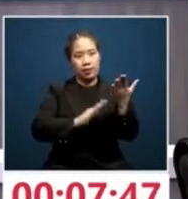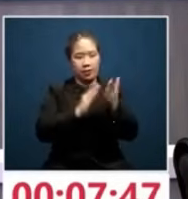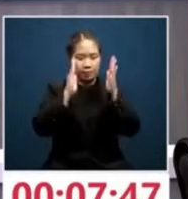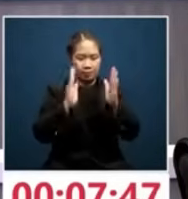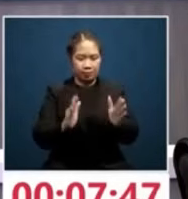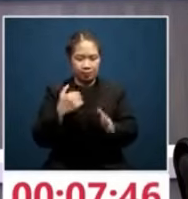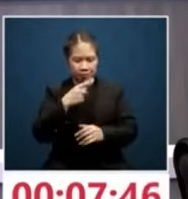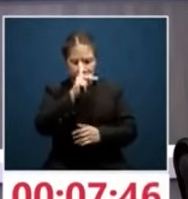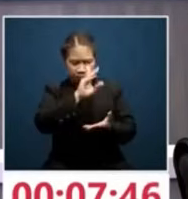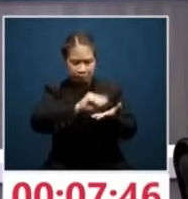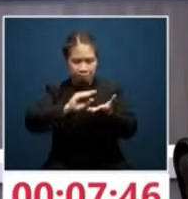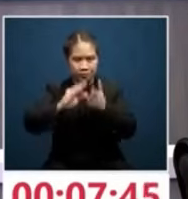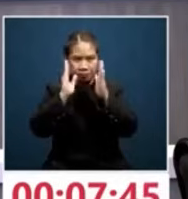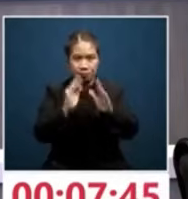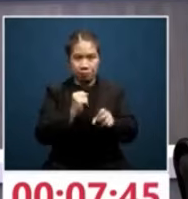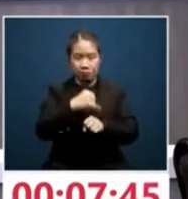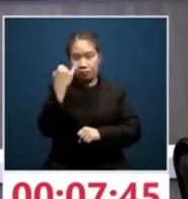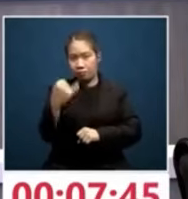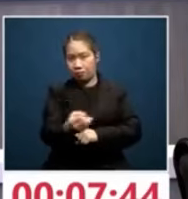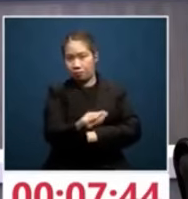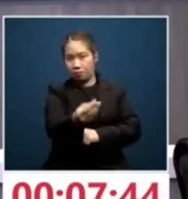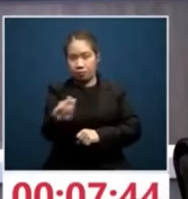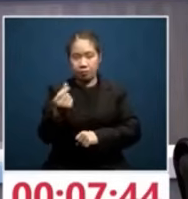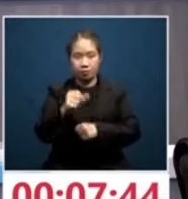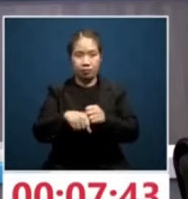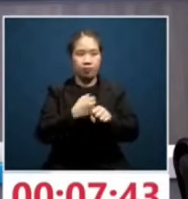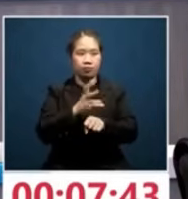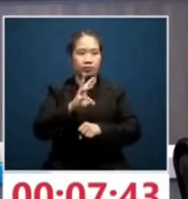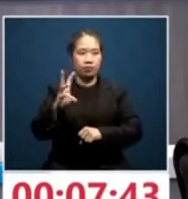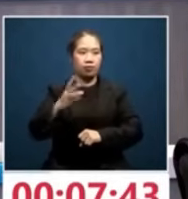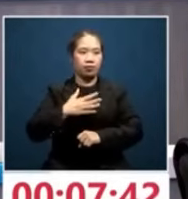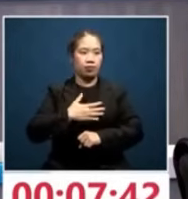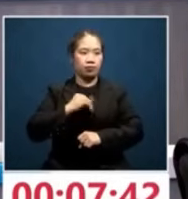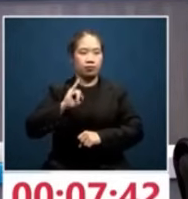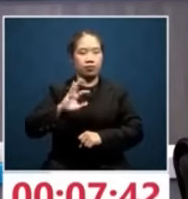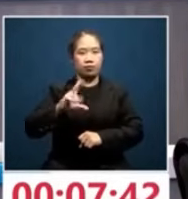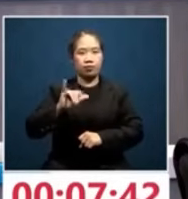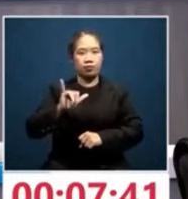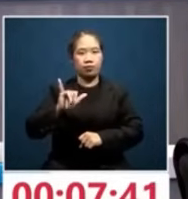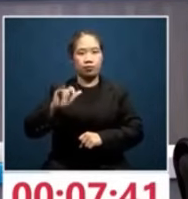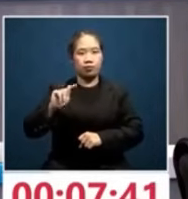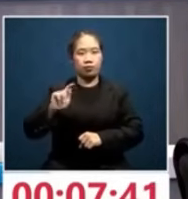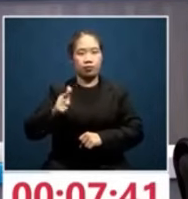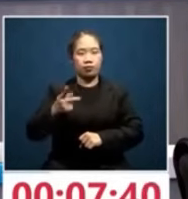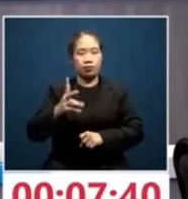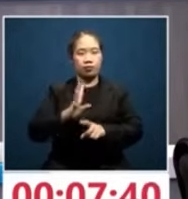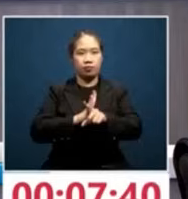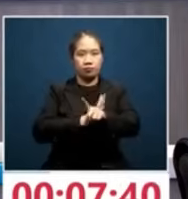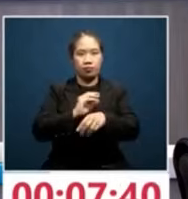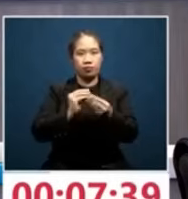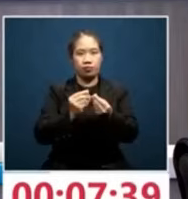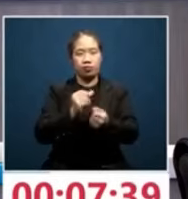ในการประชุมนะครับจริงๆแล้วนะครับเรามีการประชุมอยู่ทุกปีนะครับและนอกจากนั้นเร